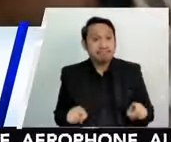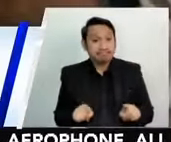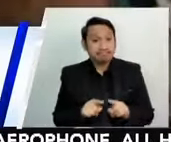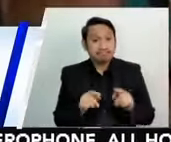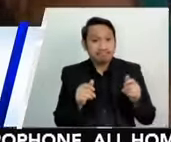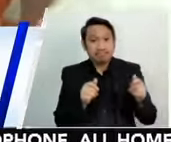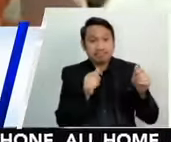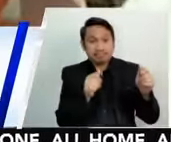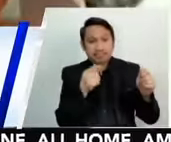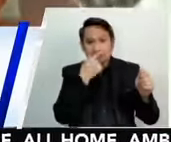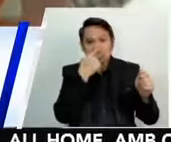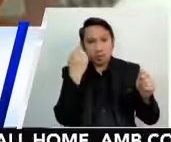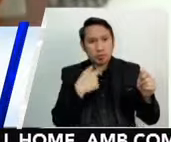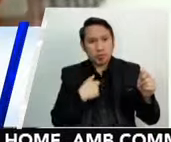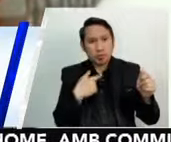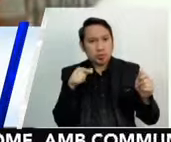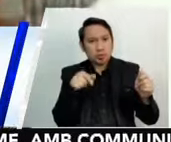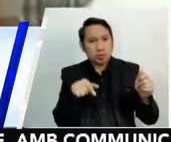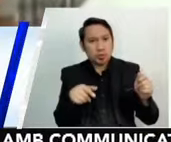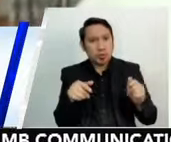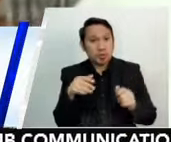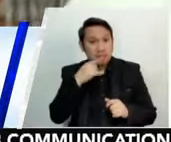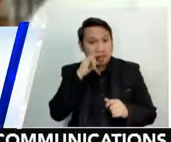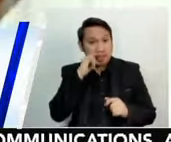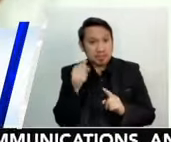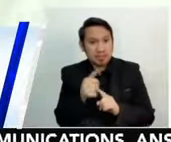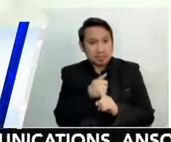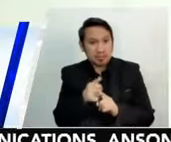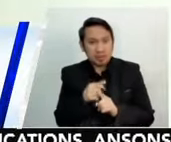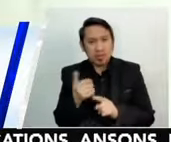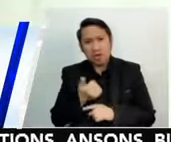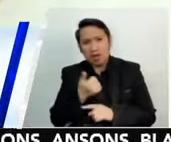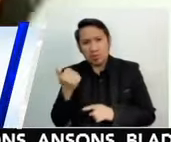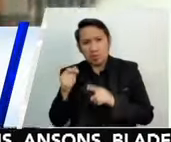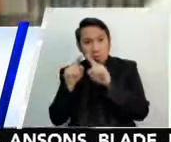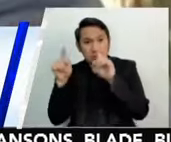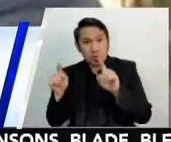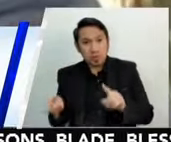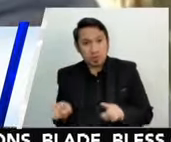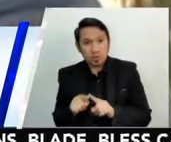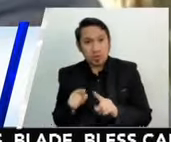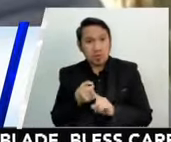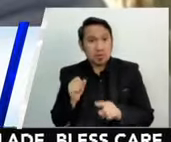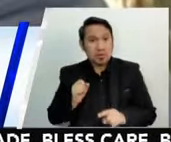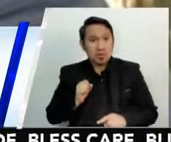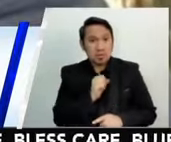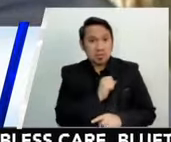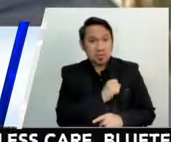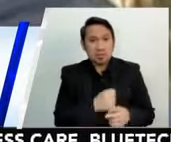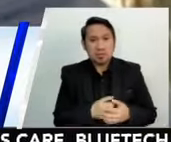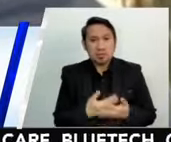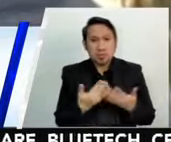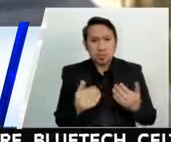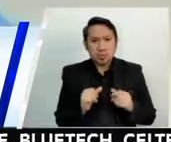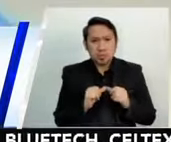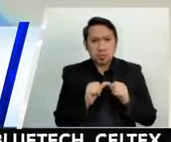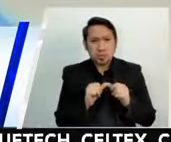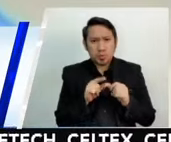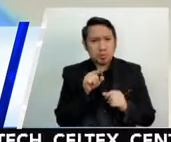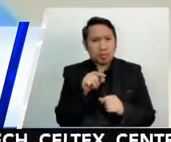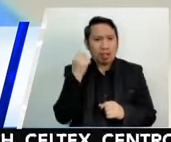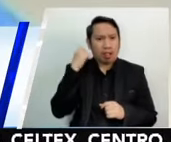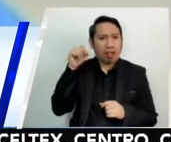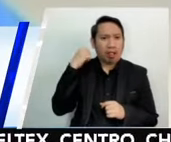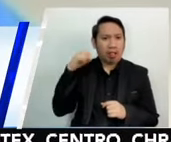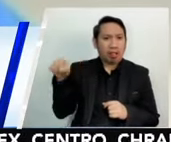law. Galing naman ang isa pang warrant sa Senado na nagpa-contempt sa pastor dahil patuloy niyang iniisnab ang pagdinig sa mga